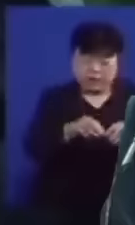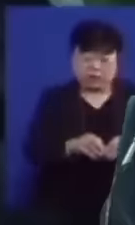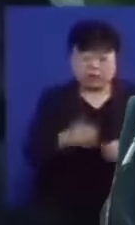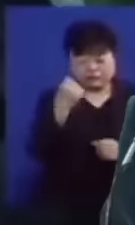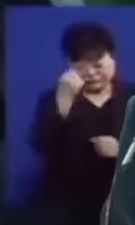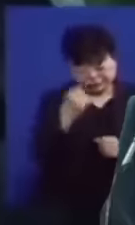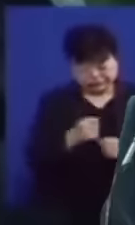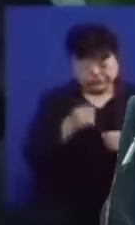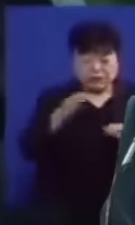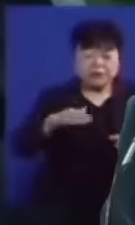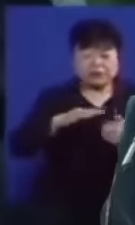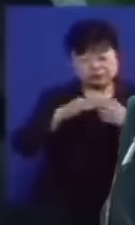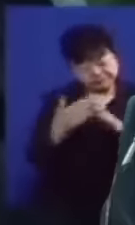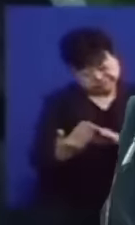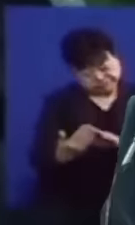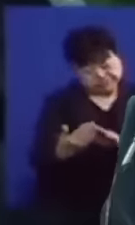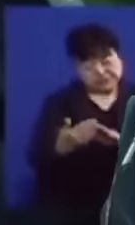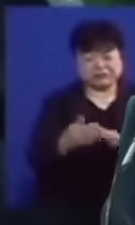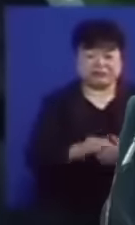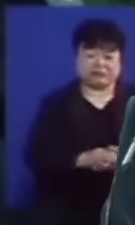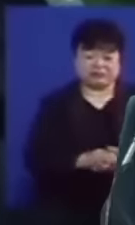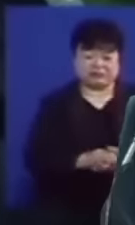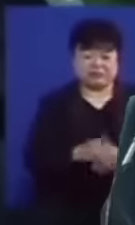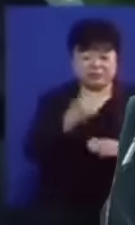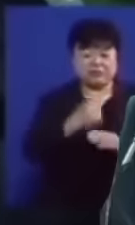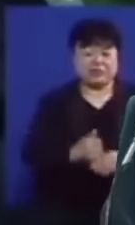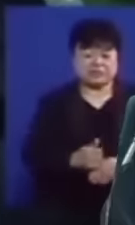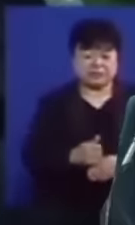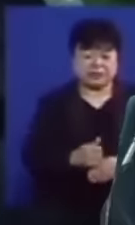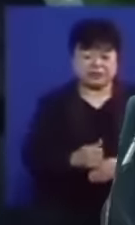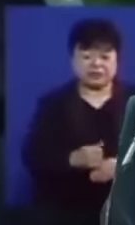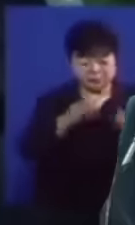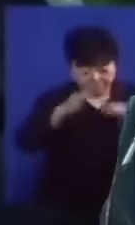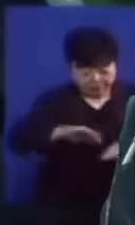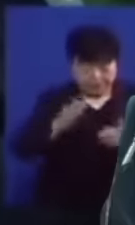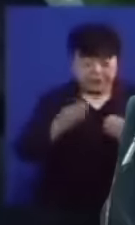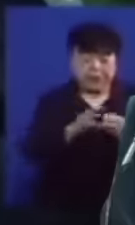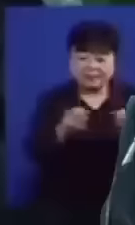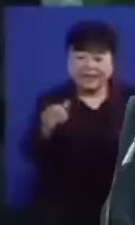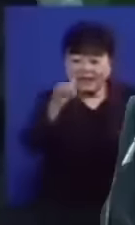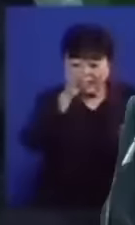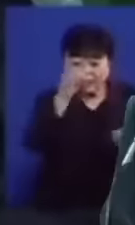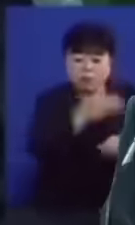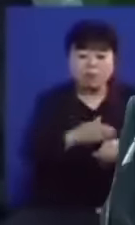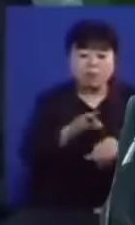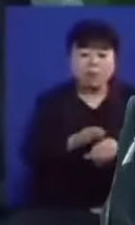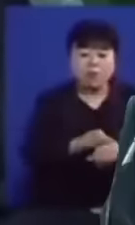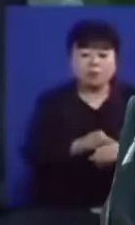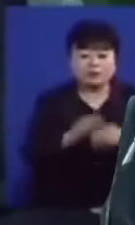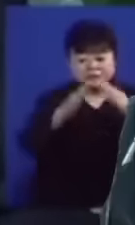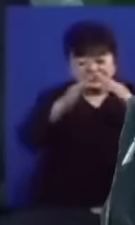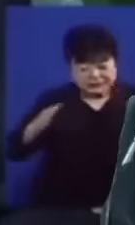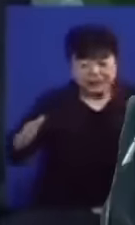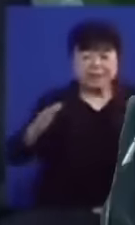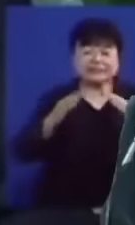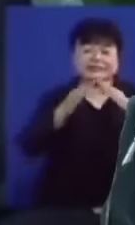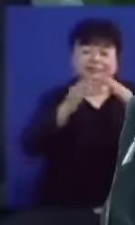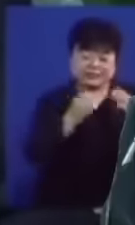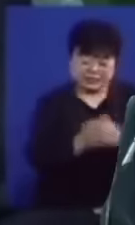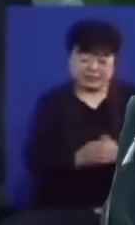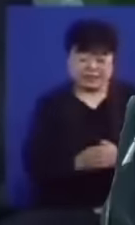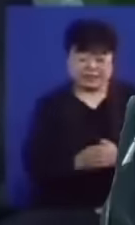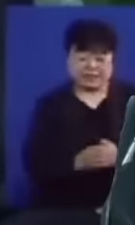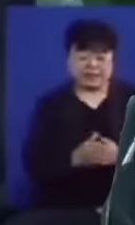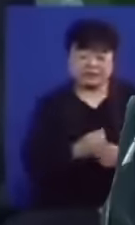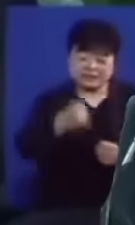낡아지고 바람 불면 날아가고 나중에는 그도 치워버리는 것입니다. 땅에 있는 육신은 장막집이 되어서 언제 거두어